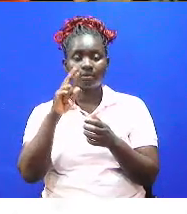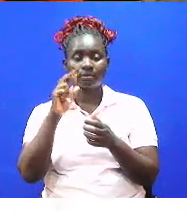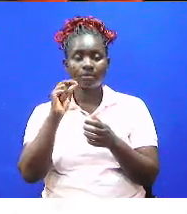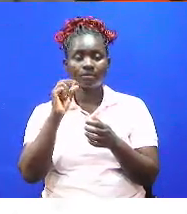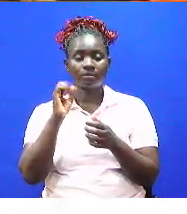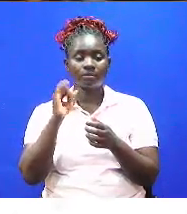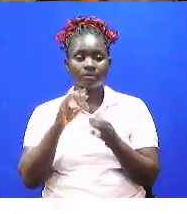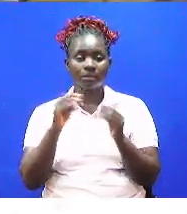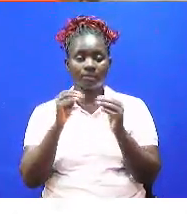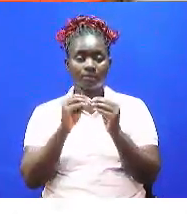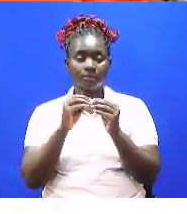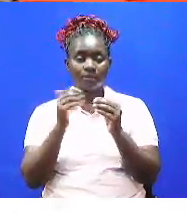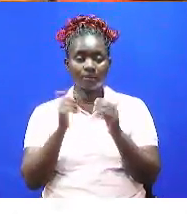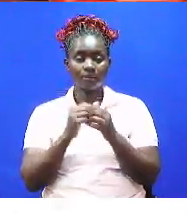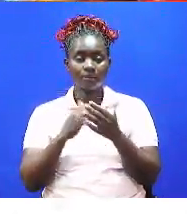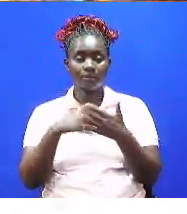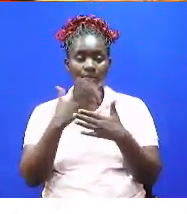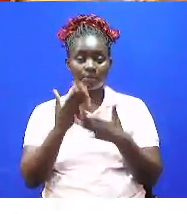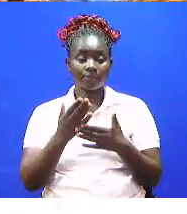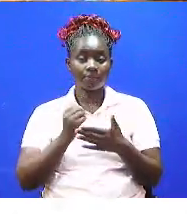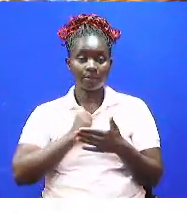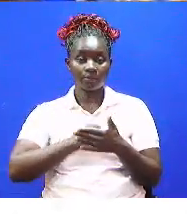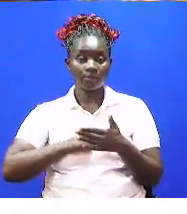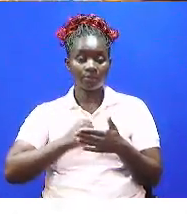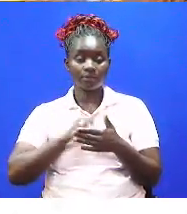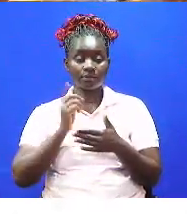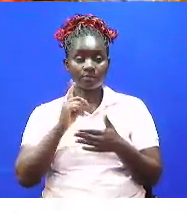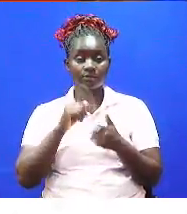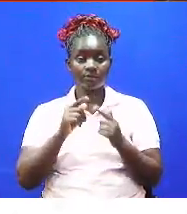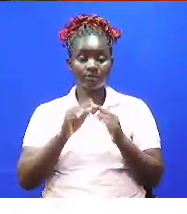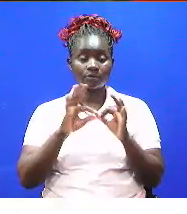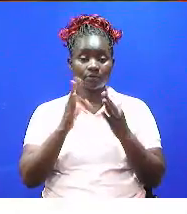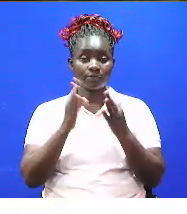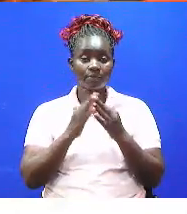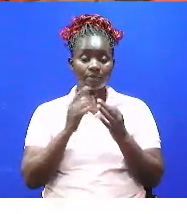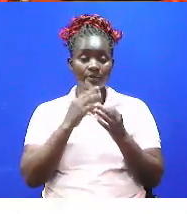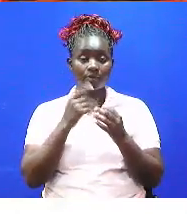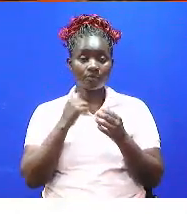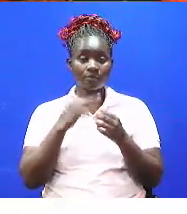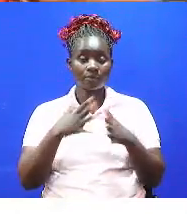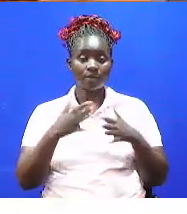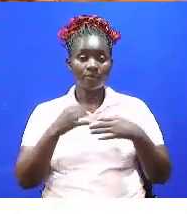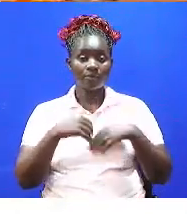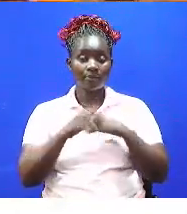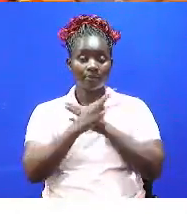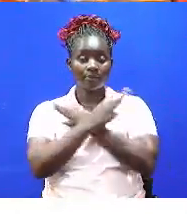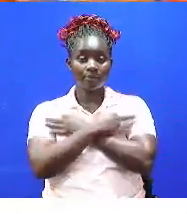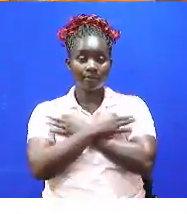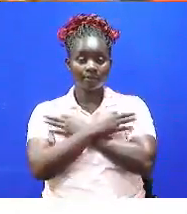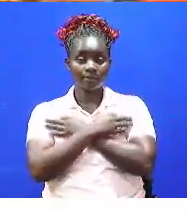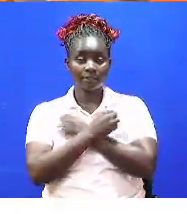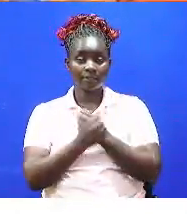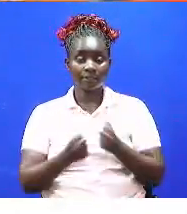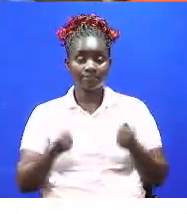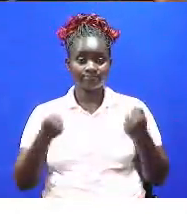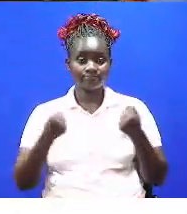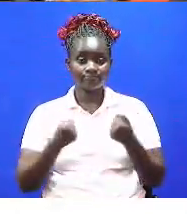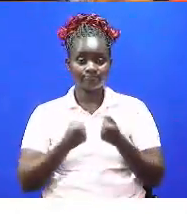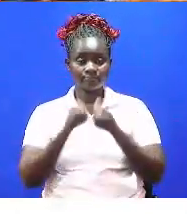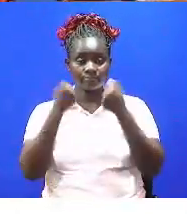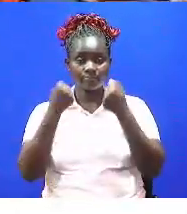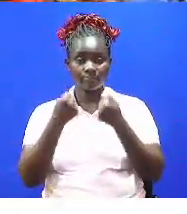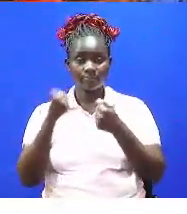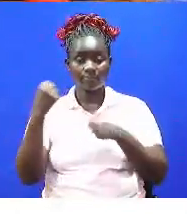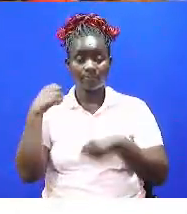wa umirana na kubuatuka ama gomba bene uchia seyamate. Ya banchwa abu banyarete kubuatirani wa asumu wa sukono